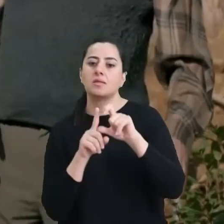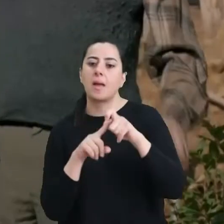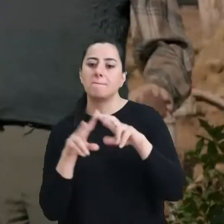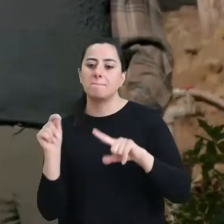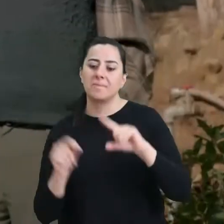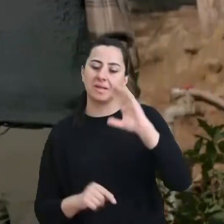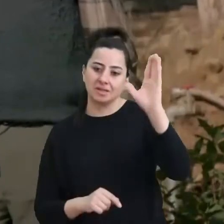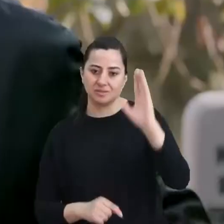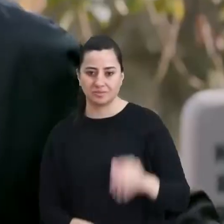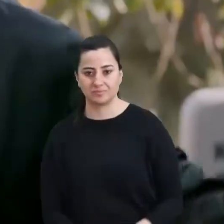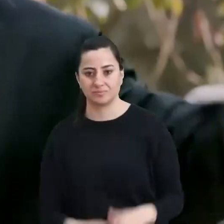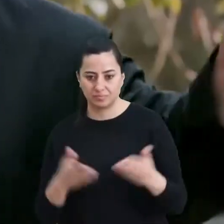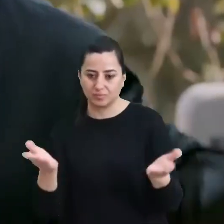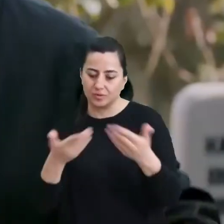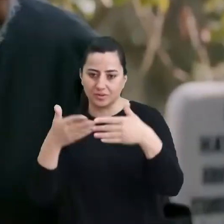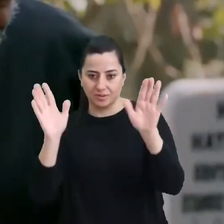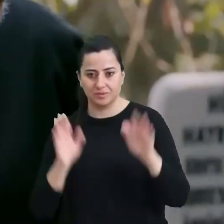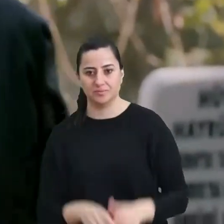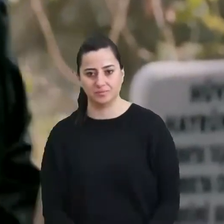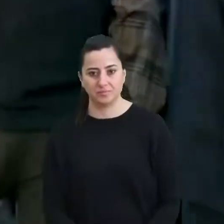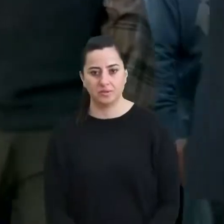gidecek. Buyurun dağılalım.